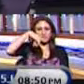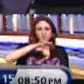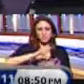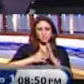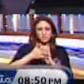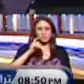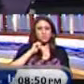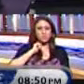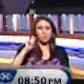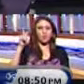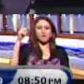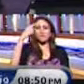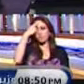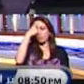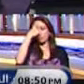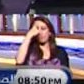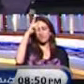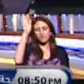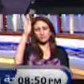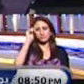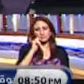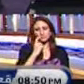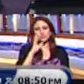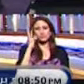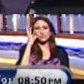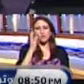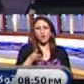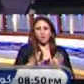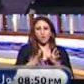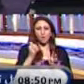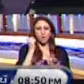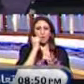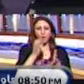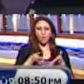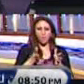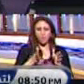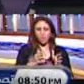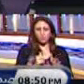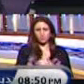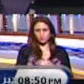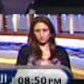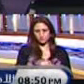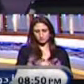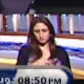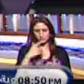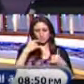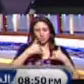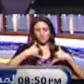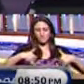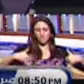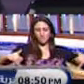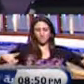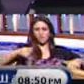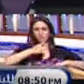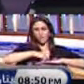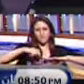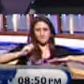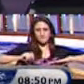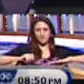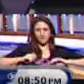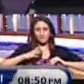عنف بسبب قيام مجموعة من شباب الألتراس وعدد من أعضاء الحركات الثورية بمحاصرة محكمة شبين الكوم